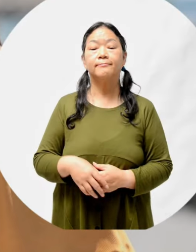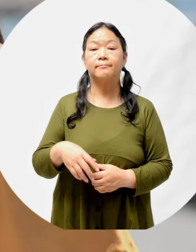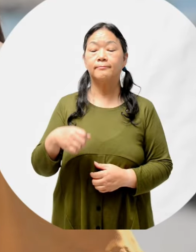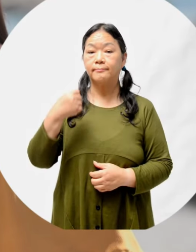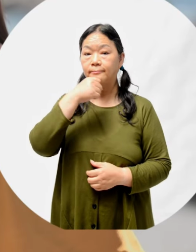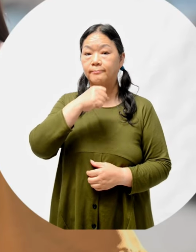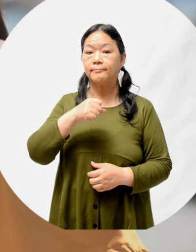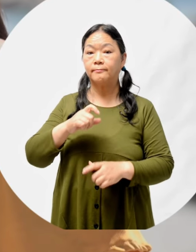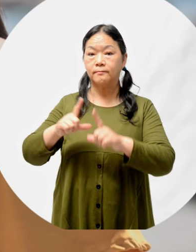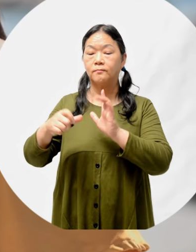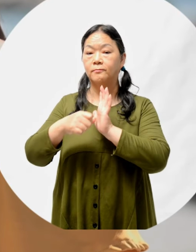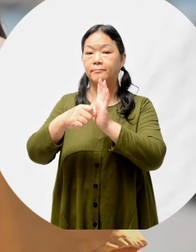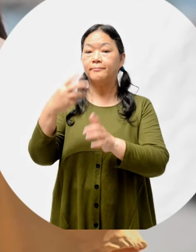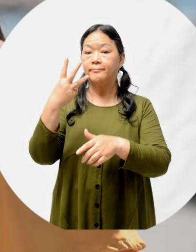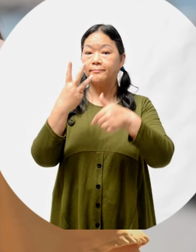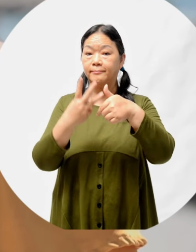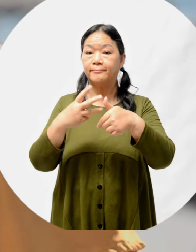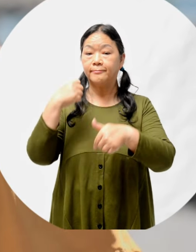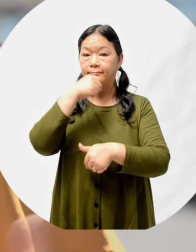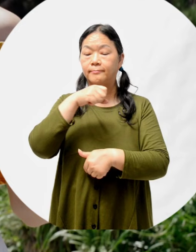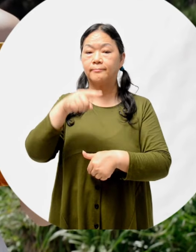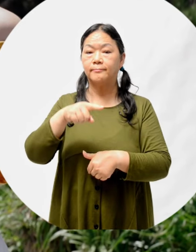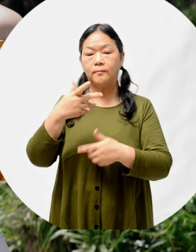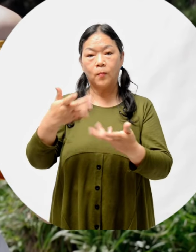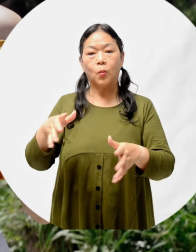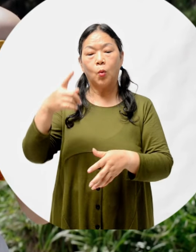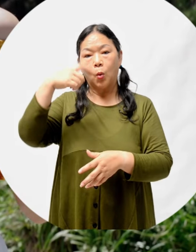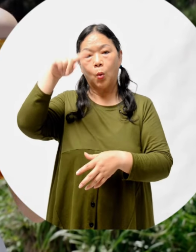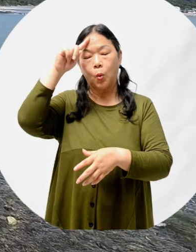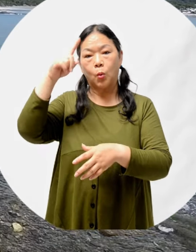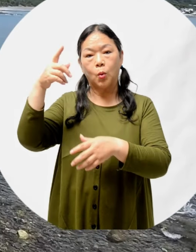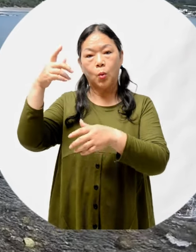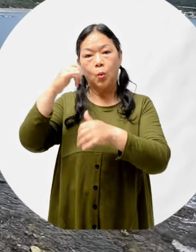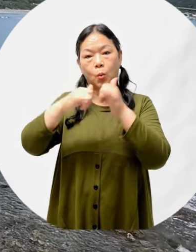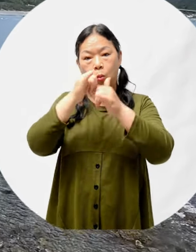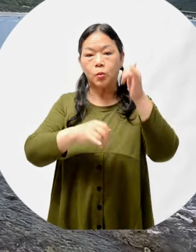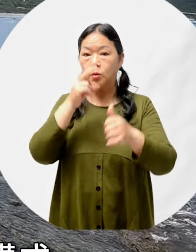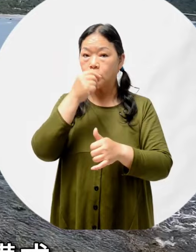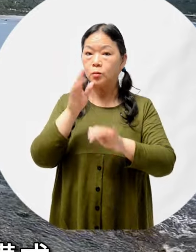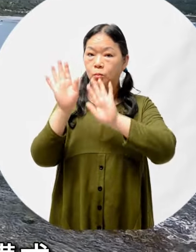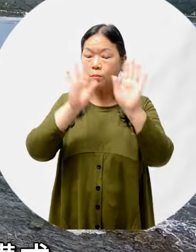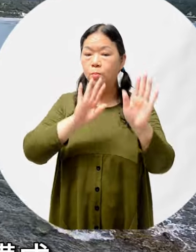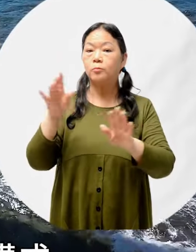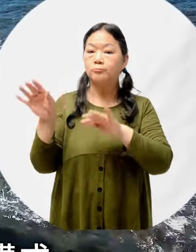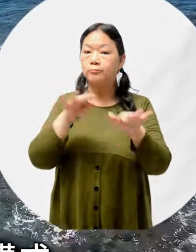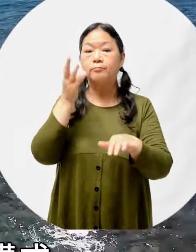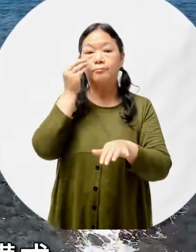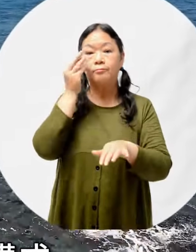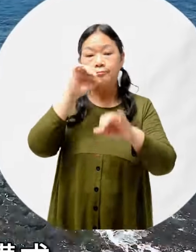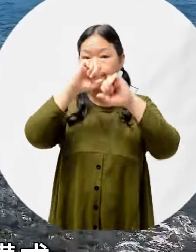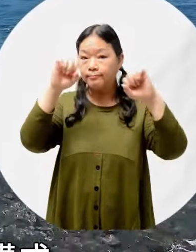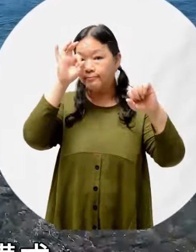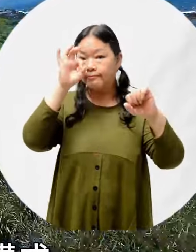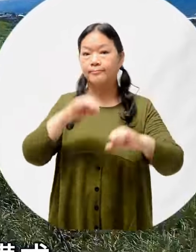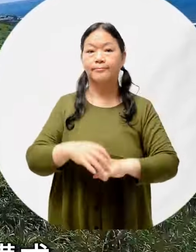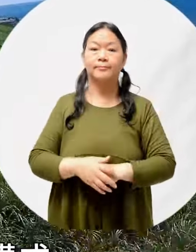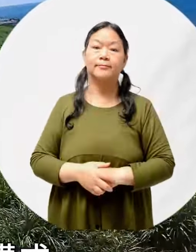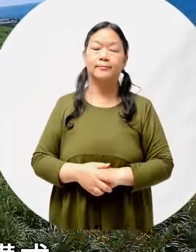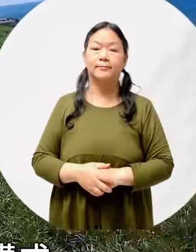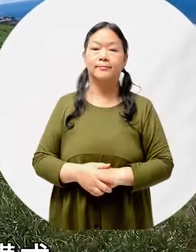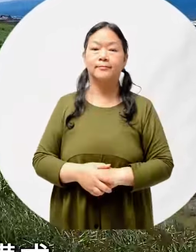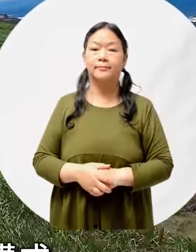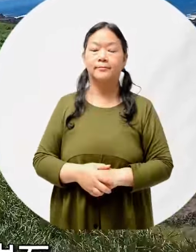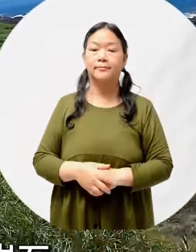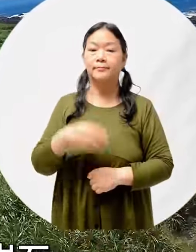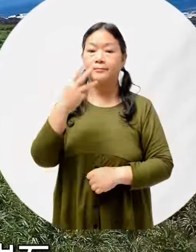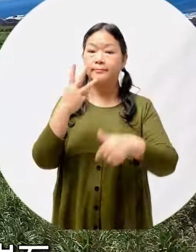传奇故事与特殊景观，让我带你们来一探究竟。 三仙台由离岸的小岛与珊瑚礁海岸